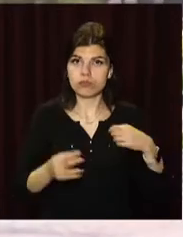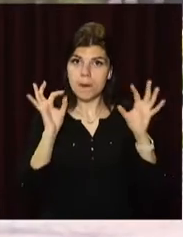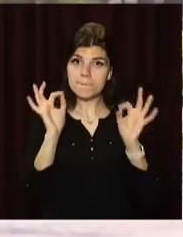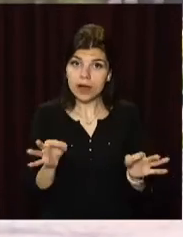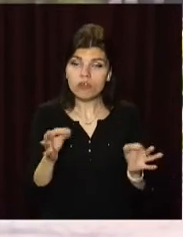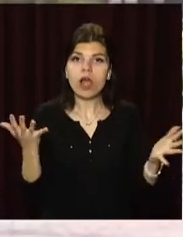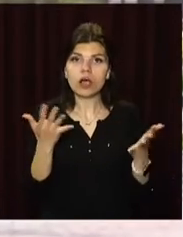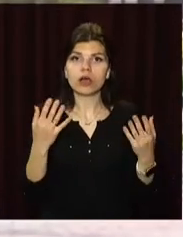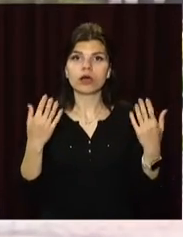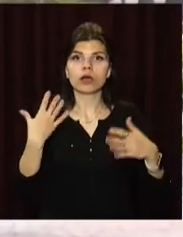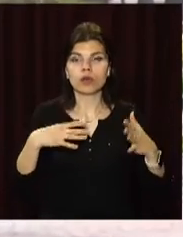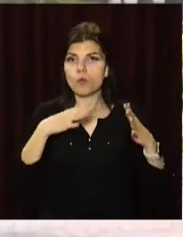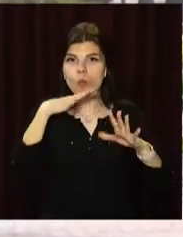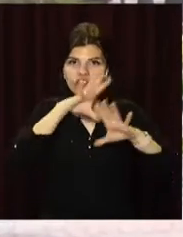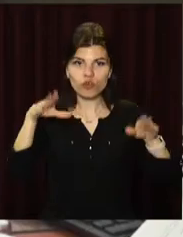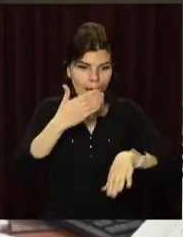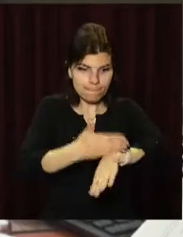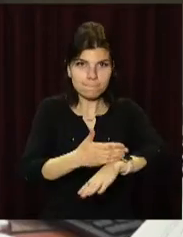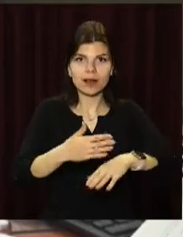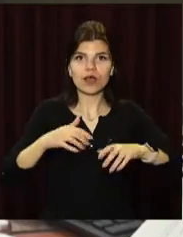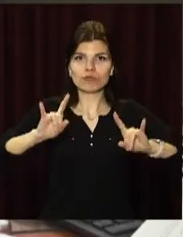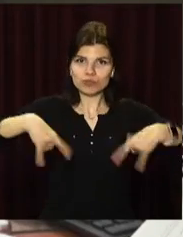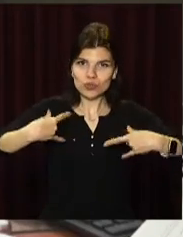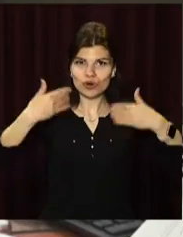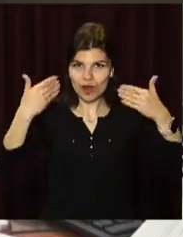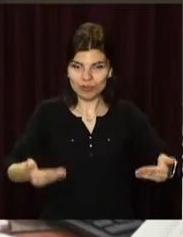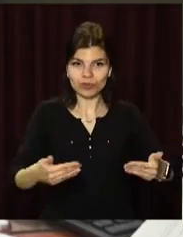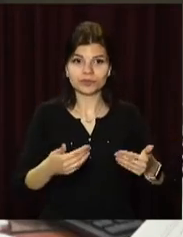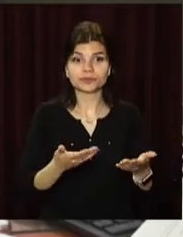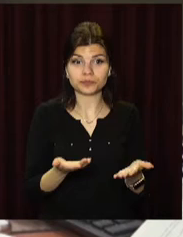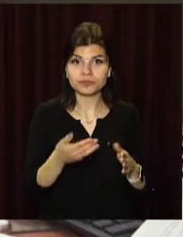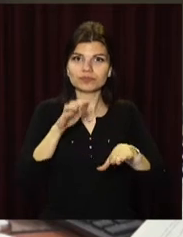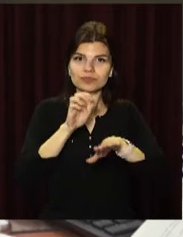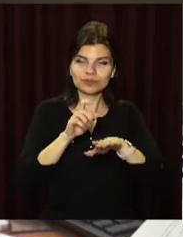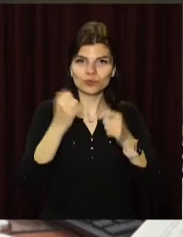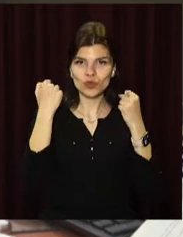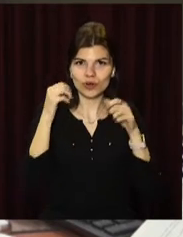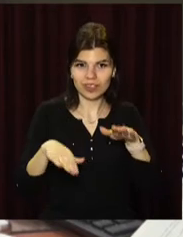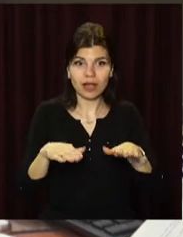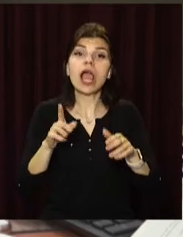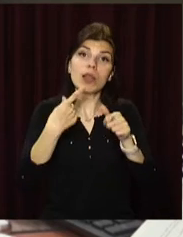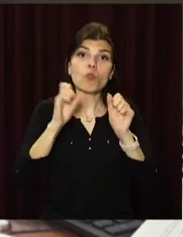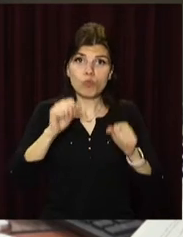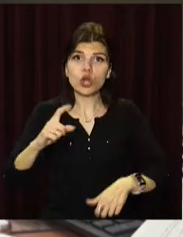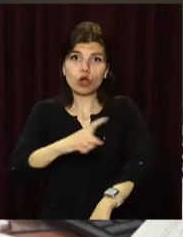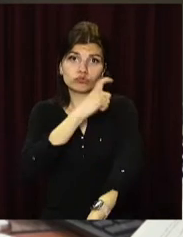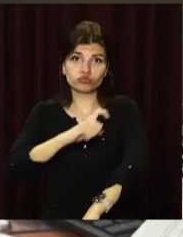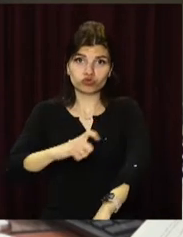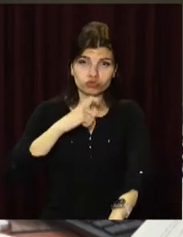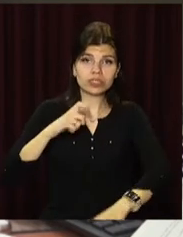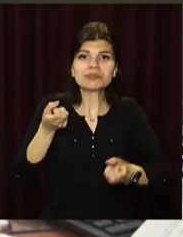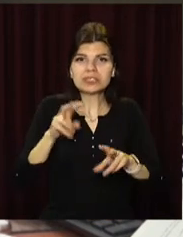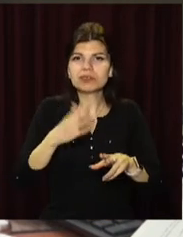одяг, який закриває практично все тіло. Треба взяти репеленти, тобто средства, які відпугують кліщів і інших насекомих.